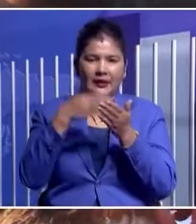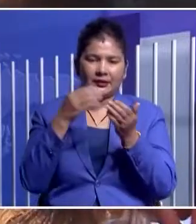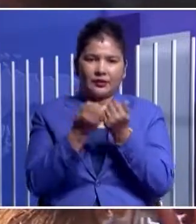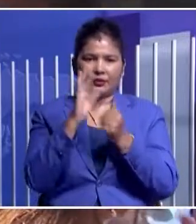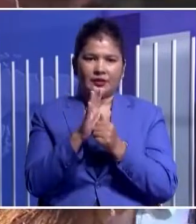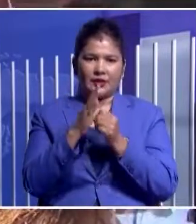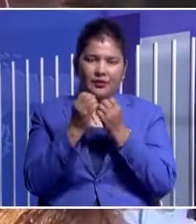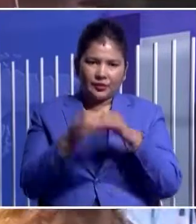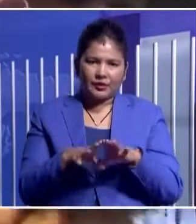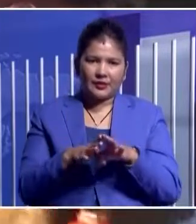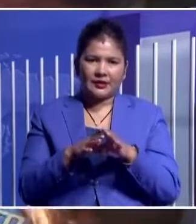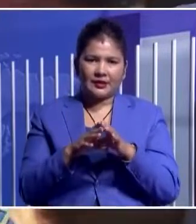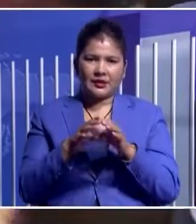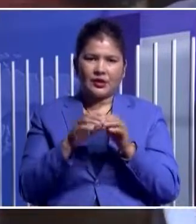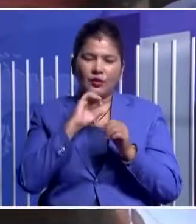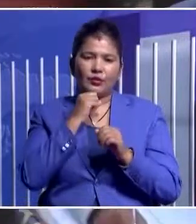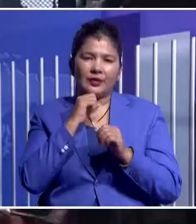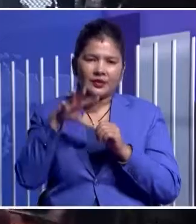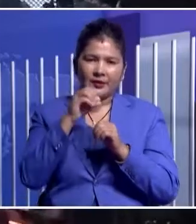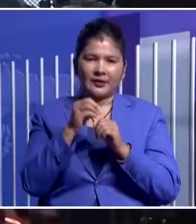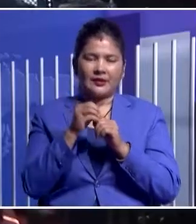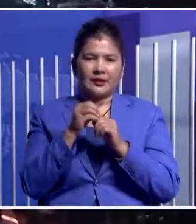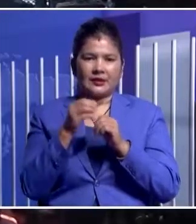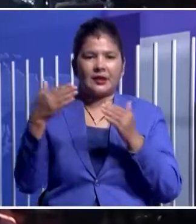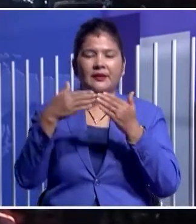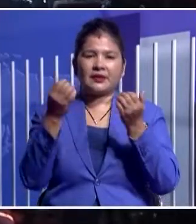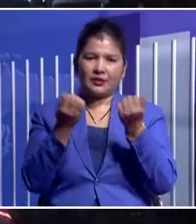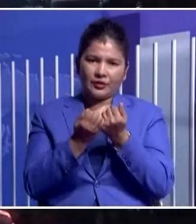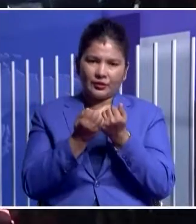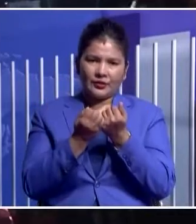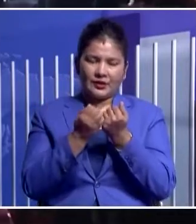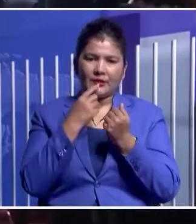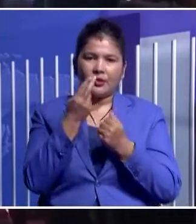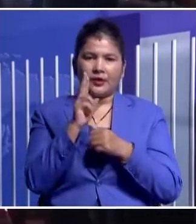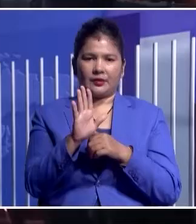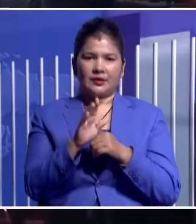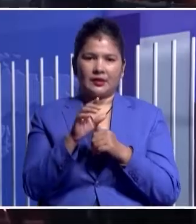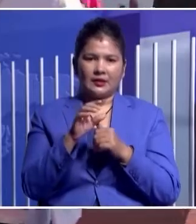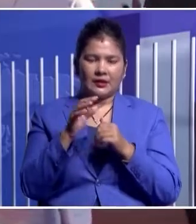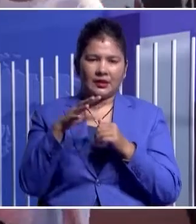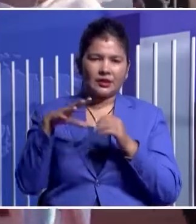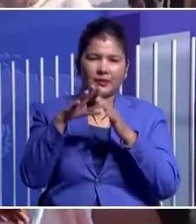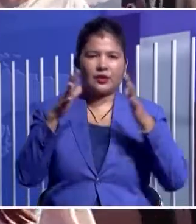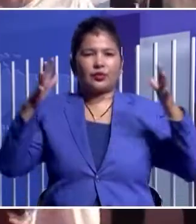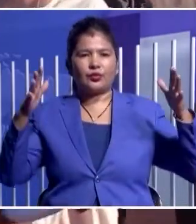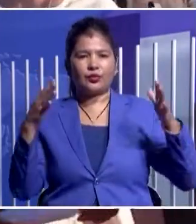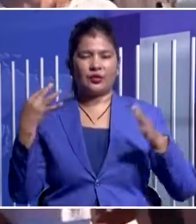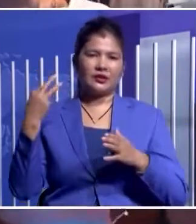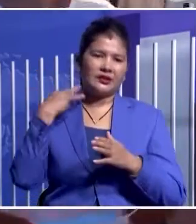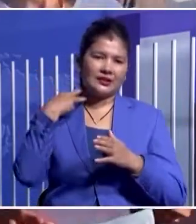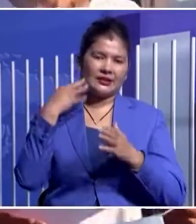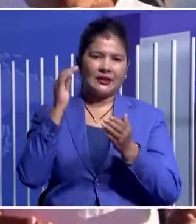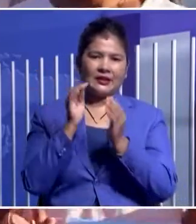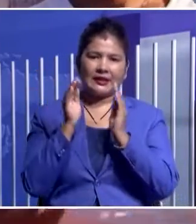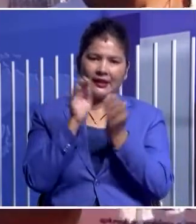मुक्त बन्न त्यहाँ सबै उमेरका मान्छेहरू भेटिने गरेको स्थानीय प्रदीप आचार्यले बताउनु भएको छ। एसियाकै सबैभन्दा ठूलो त्रिशूल राखिएको